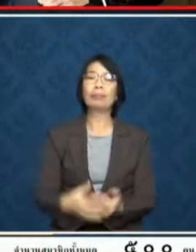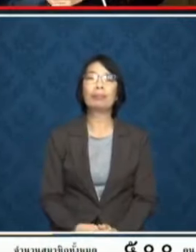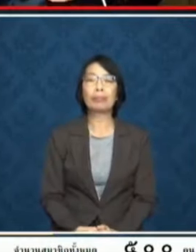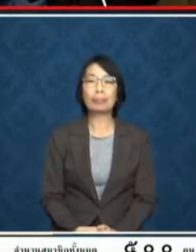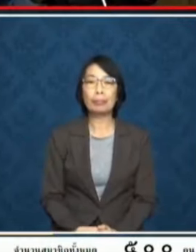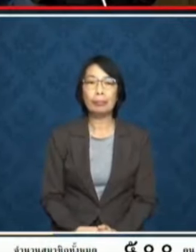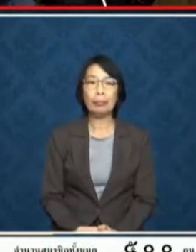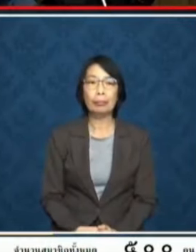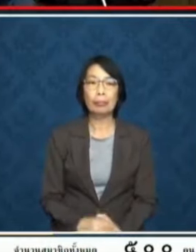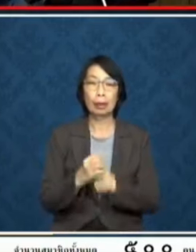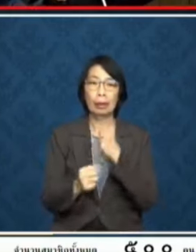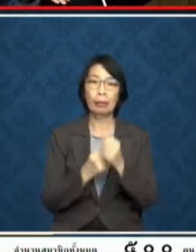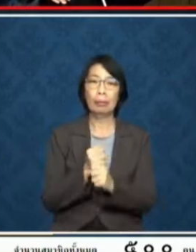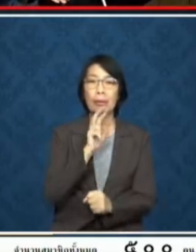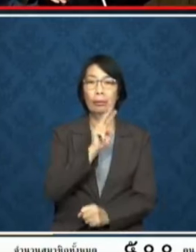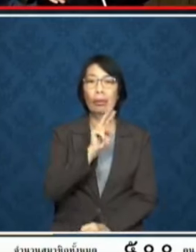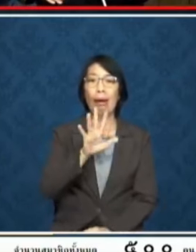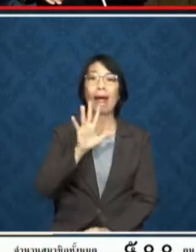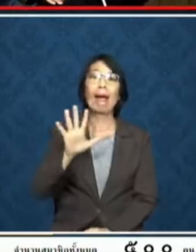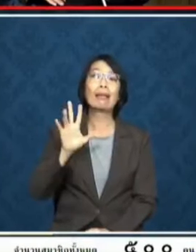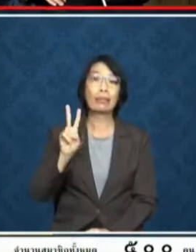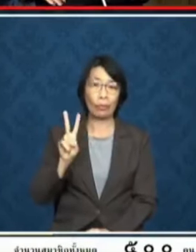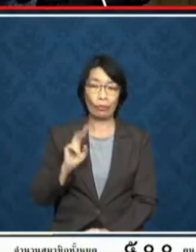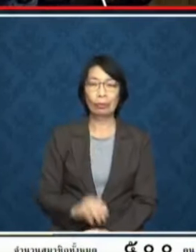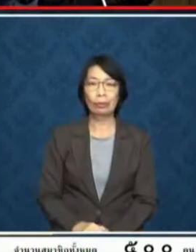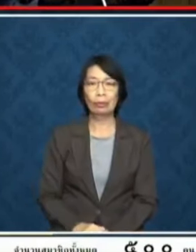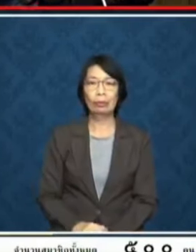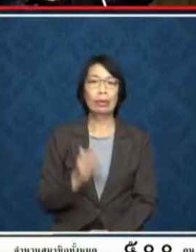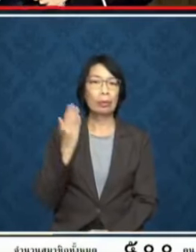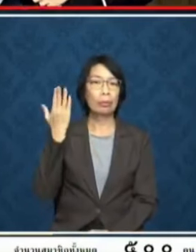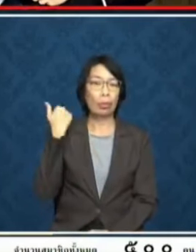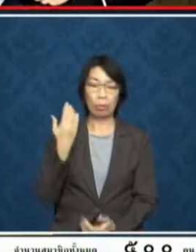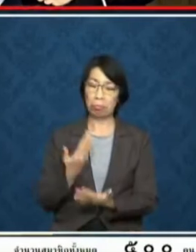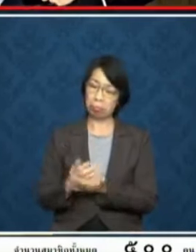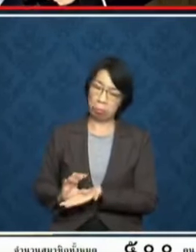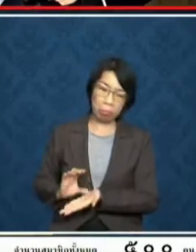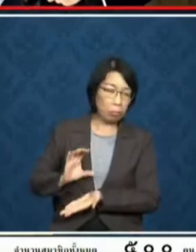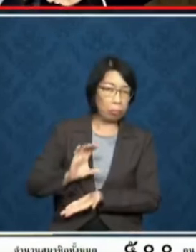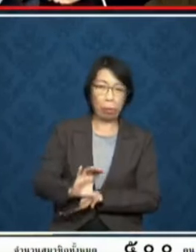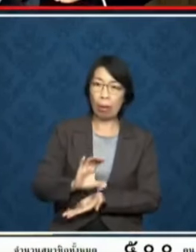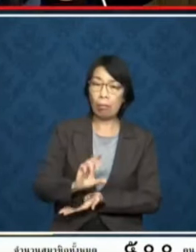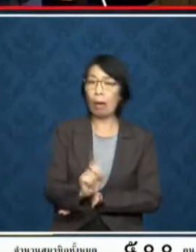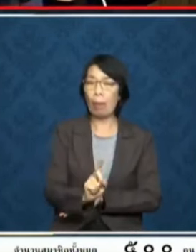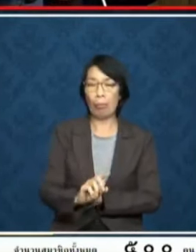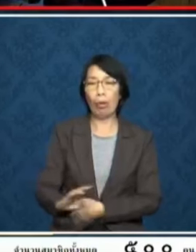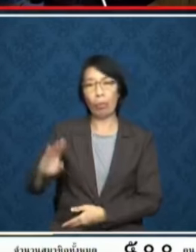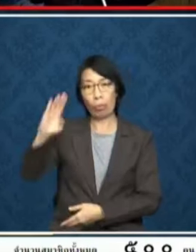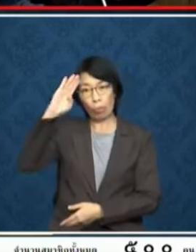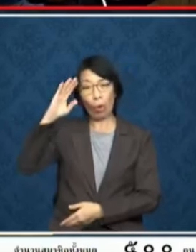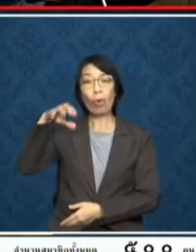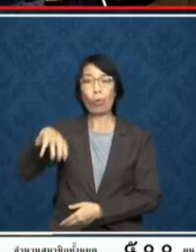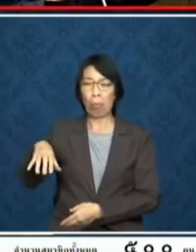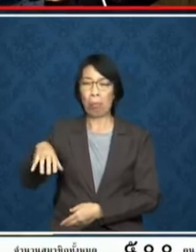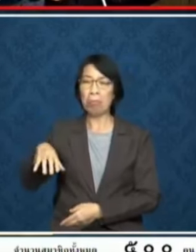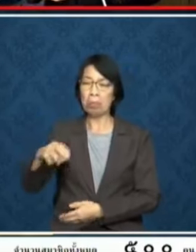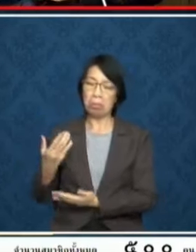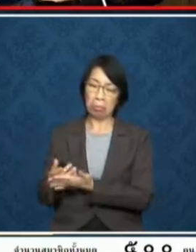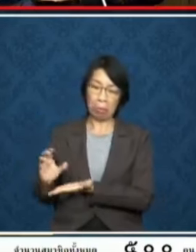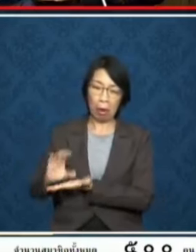เมื่อปี52ค่ะการก่อตัวและการลงทุนด้านพลังงานของกองทัพค่ะปรากฏเด่นชัดขึ้น